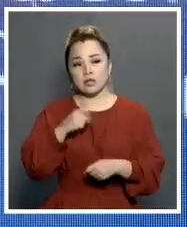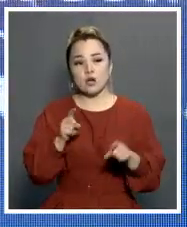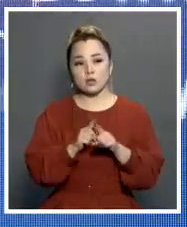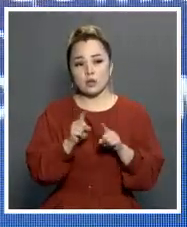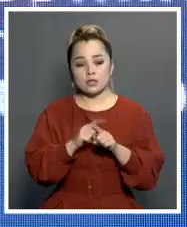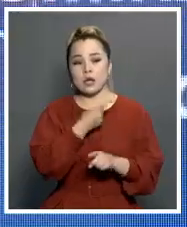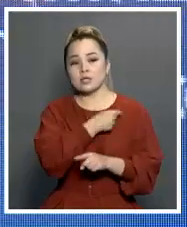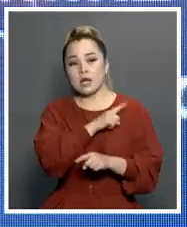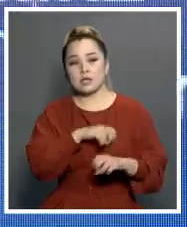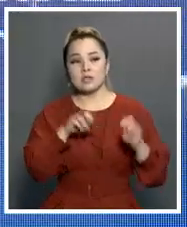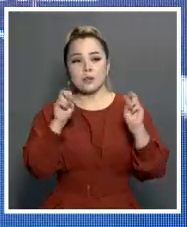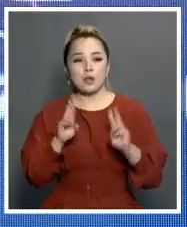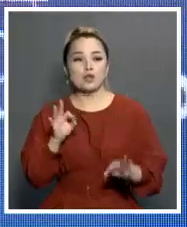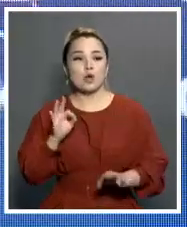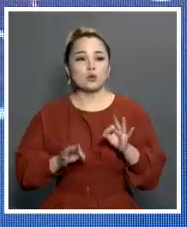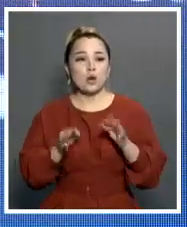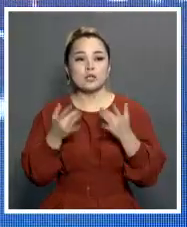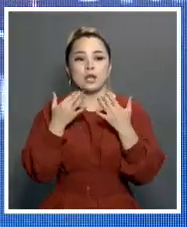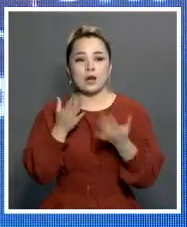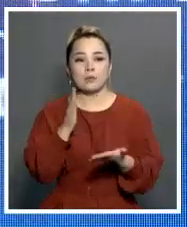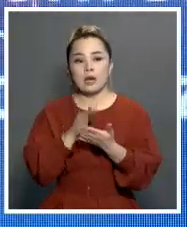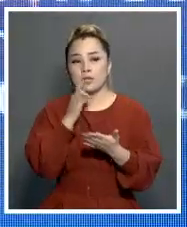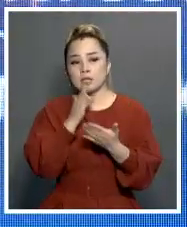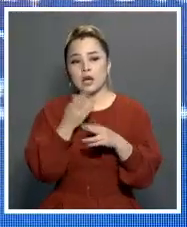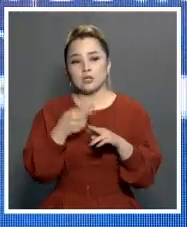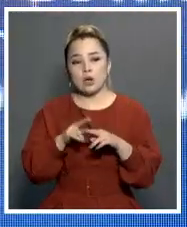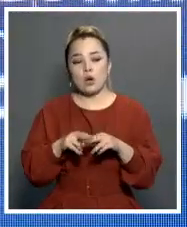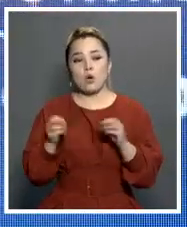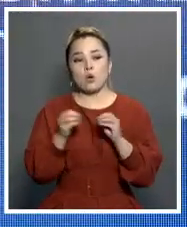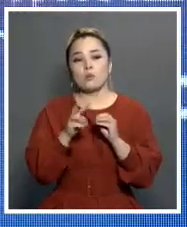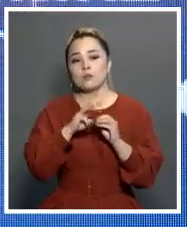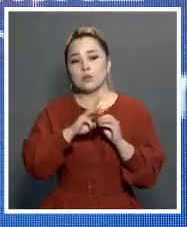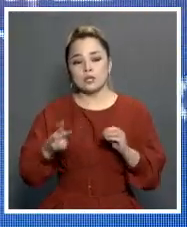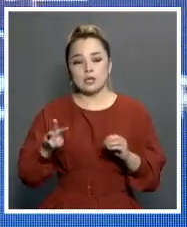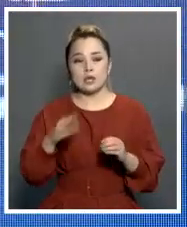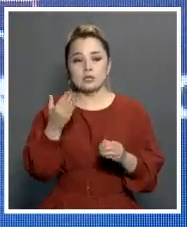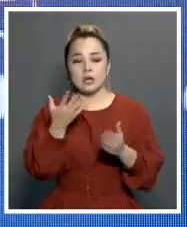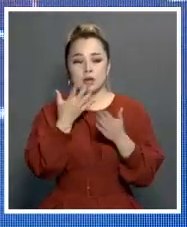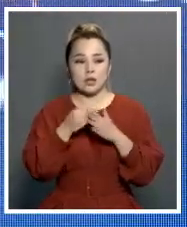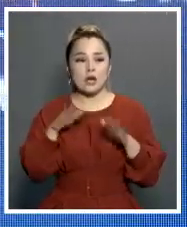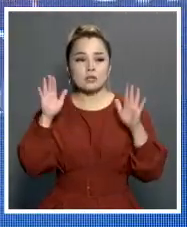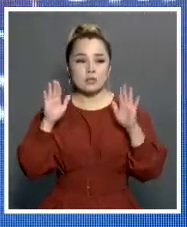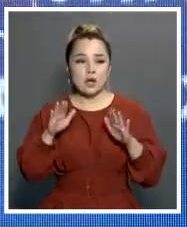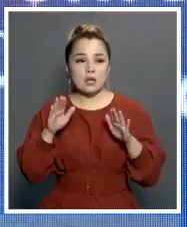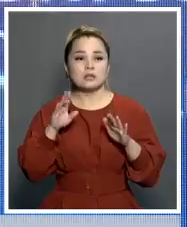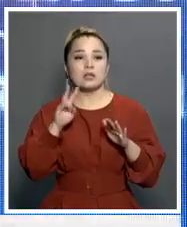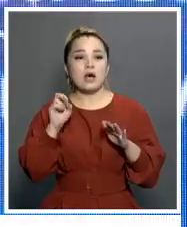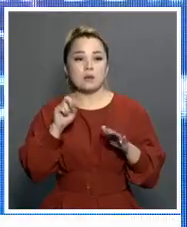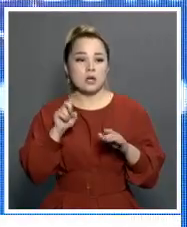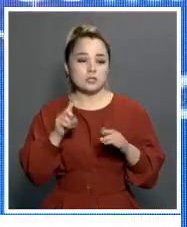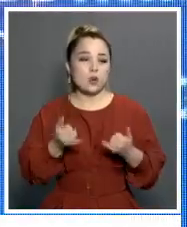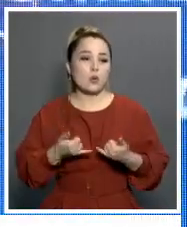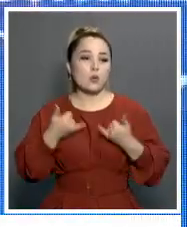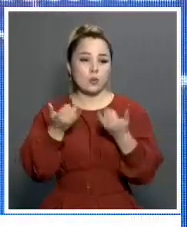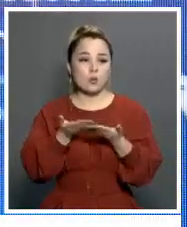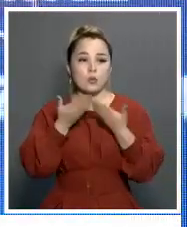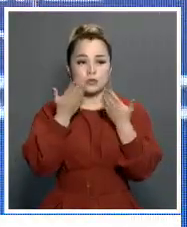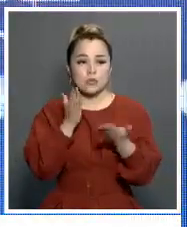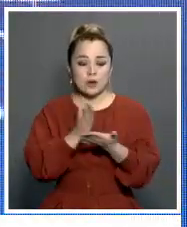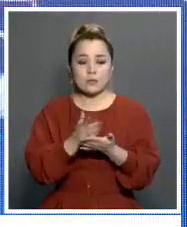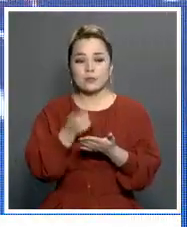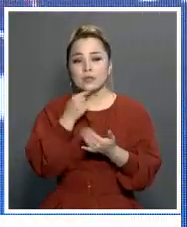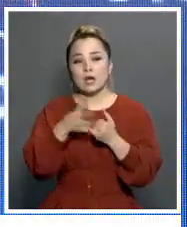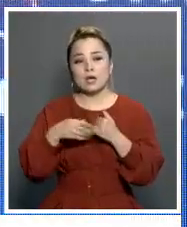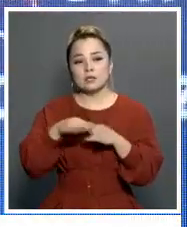норманы талаптарын сақтай отырып, аймақтарда 10 минуттық құрбан айт намазы оқылады. Дегенмен, қызыл